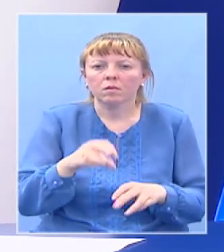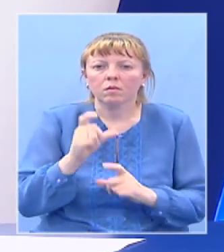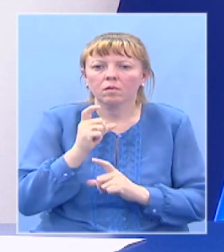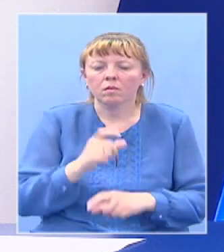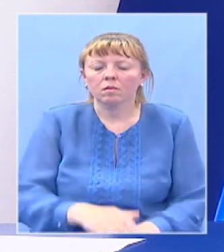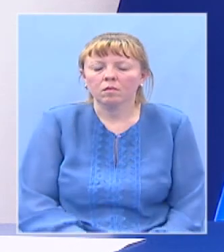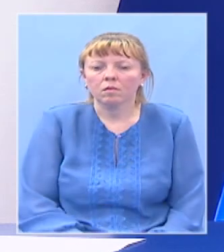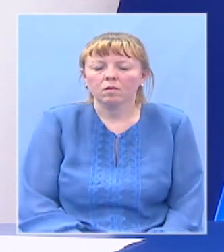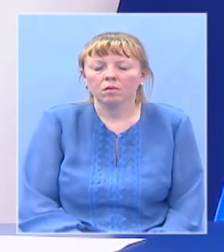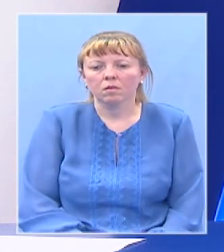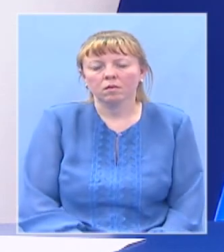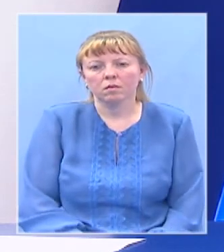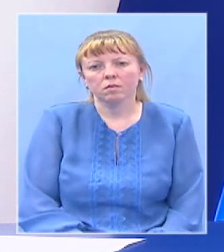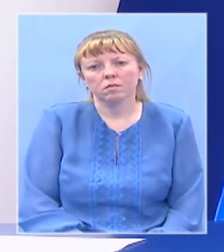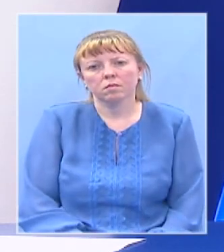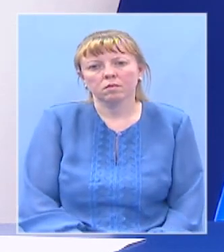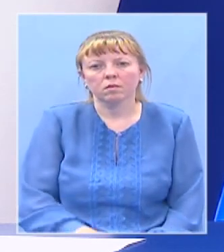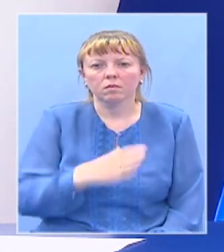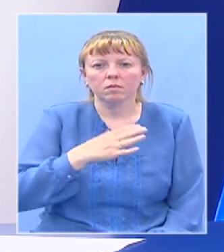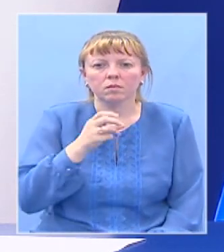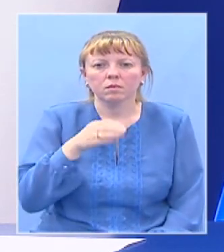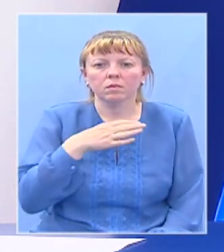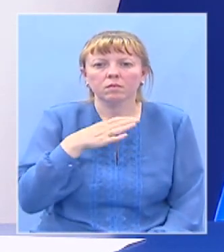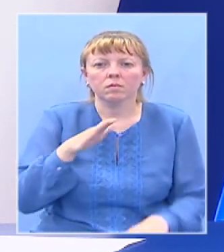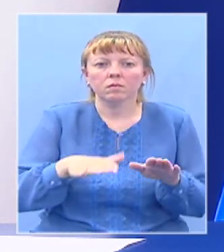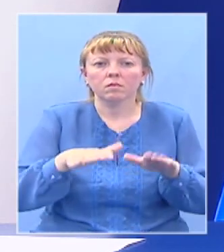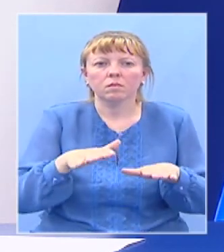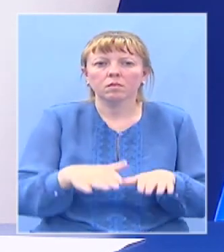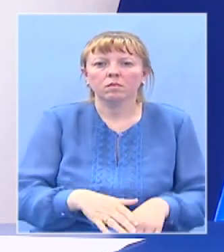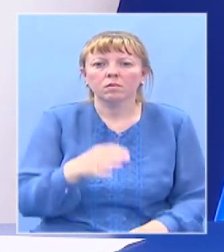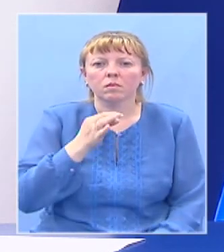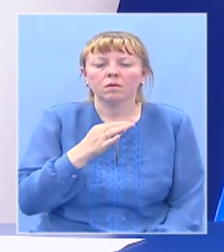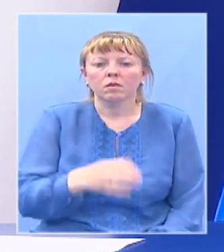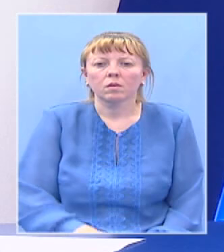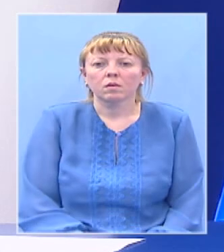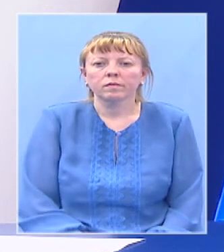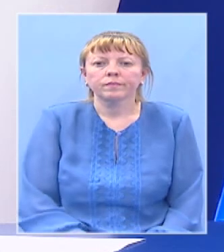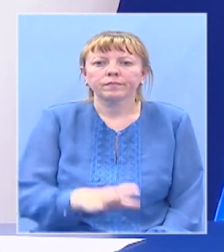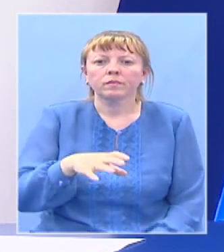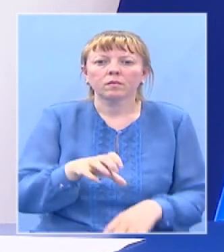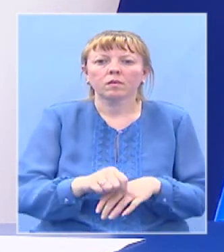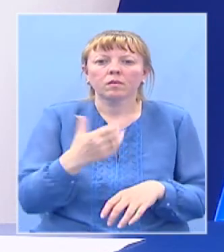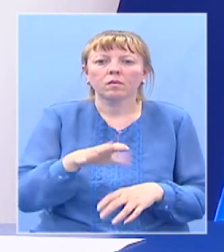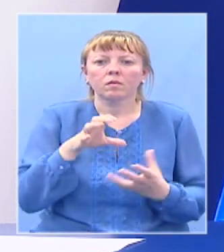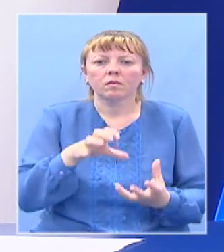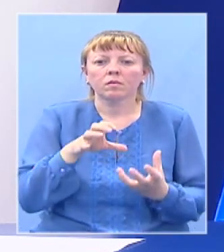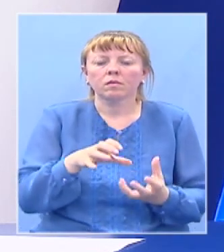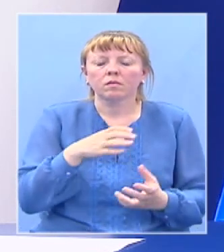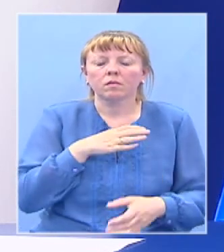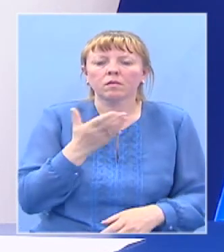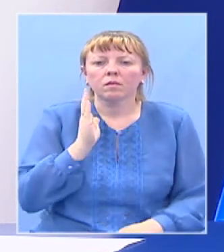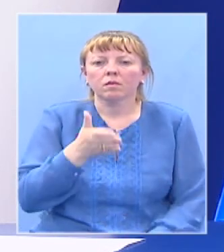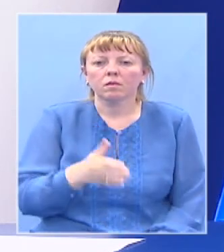обязан удостоверить что весовые габаритные параметры все соответствуют и ээ после этого выпускать транспортные средство на автомобильную